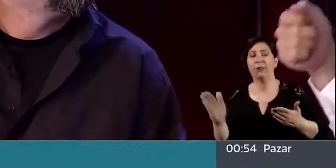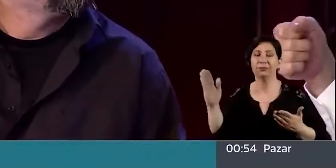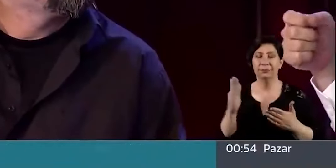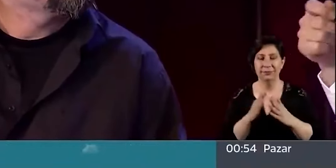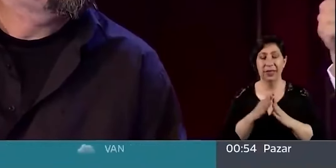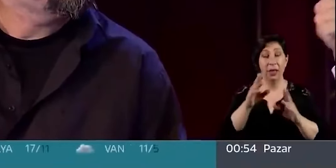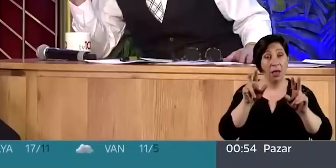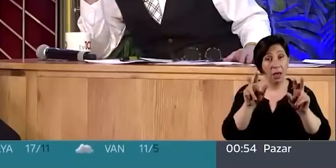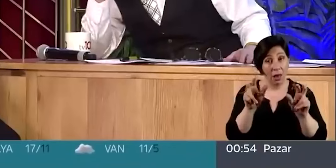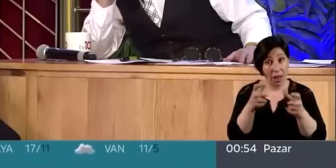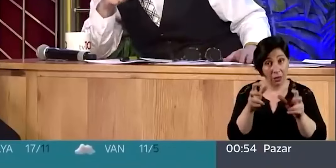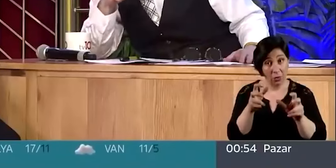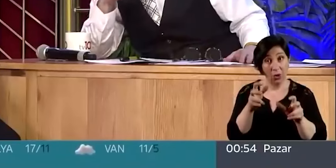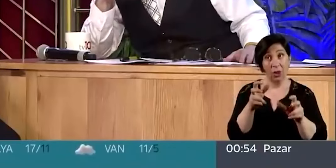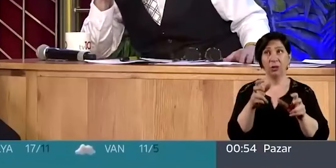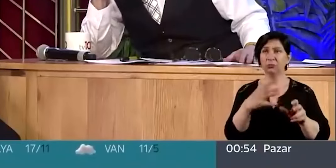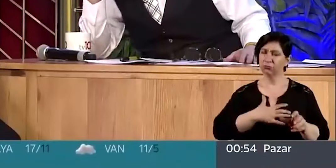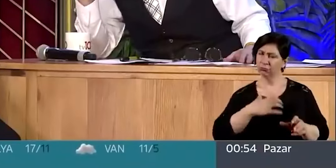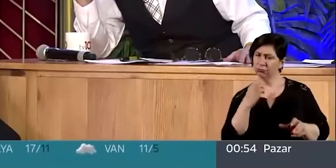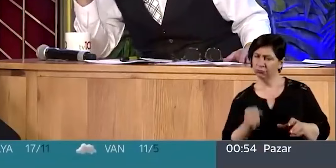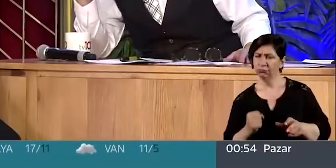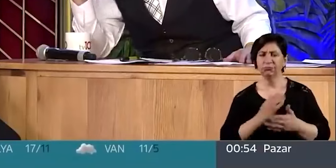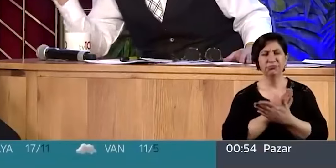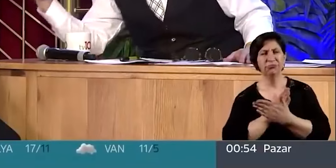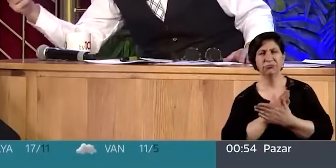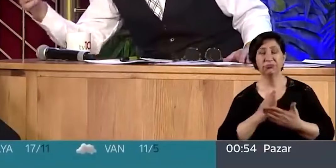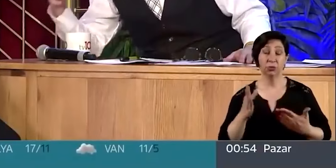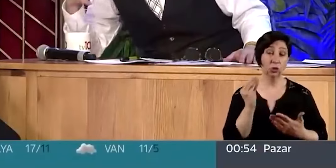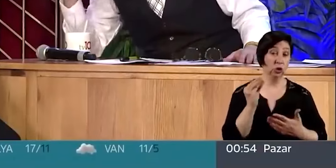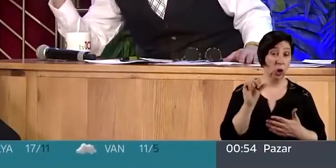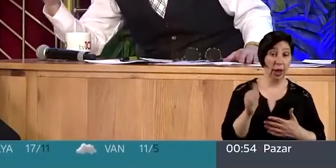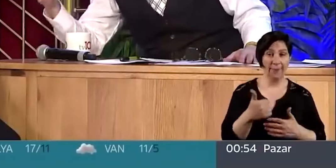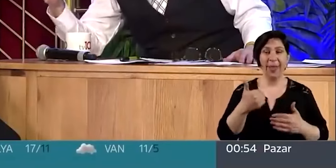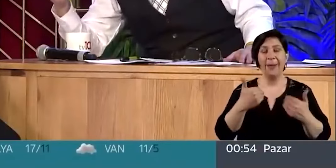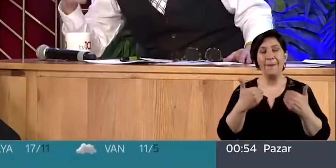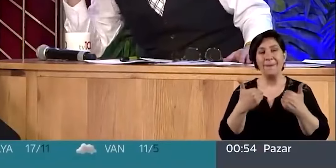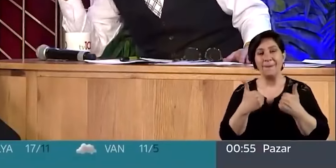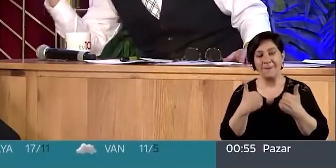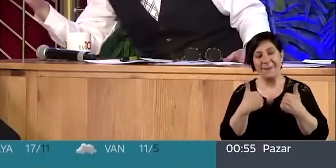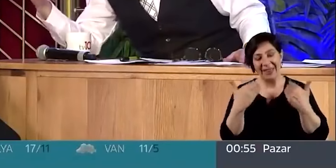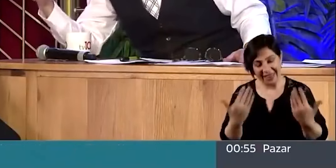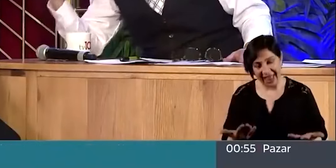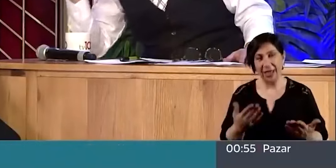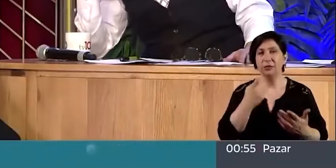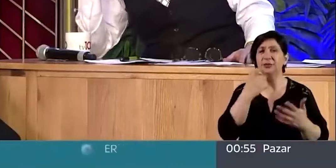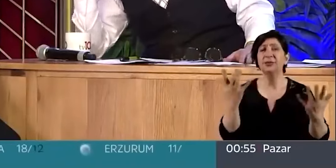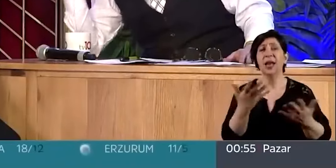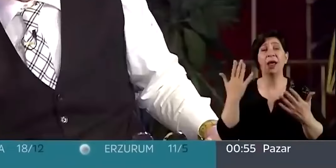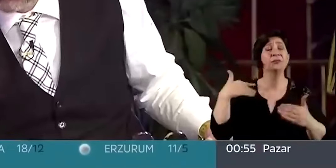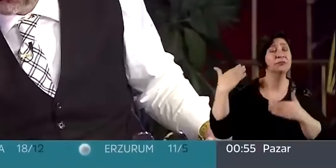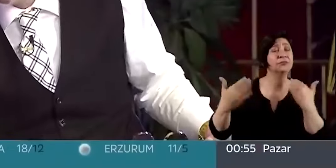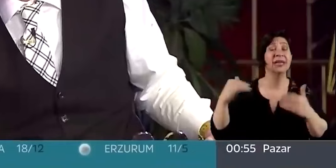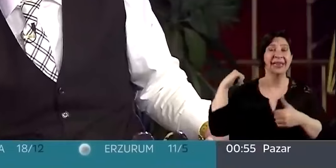şey. Radyoda istikrar çok önemli bir şey. Ben de tabii ki artık bu kadar yıl geçtikten